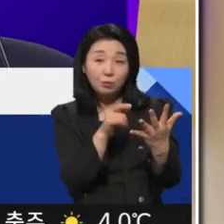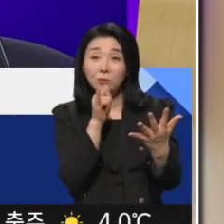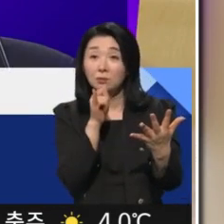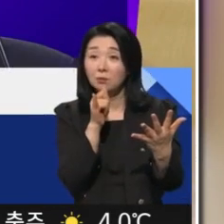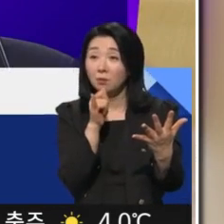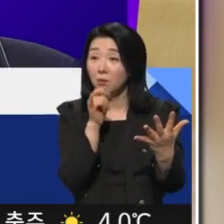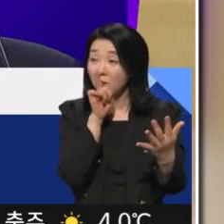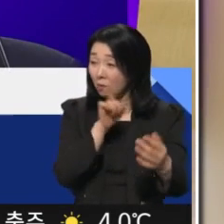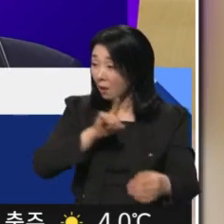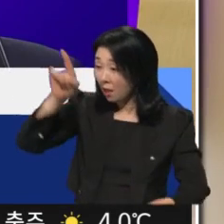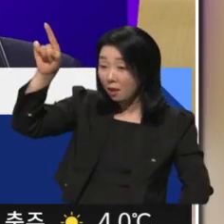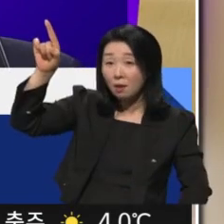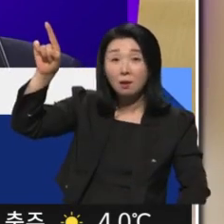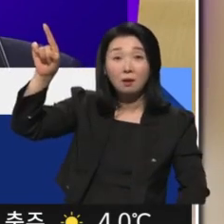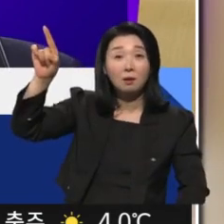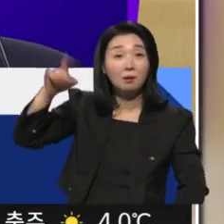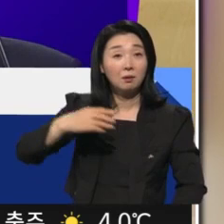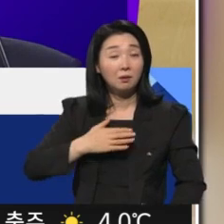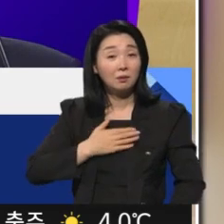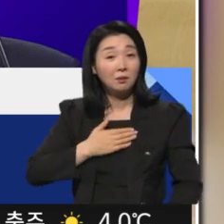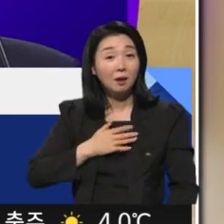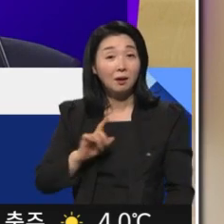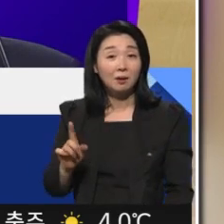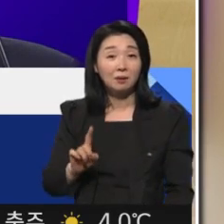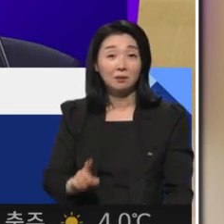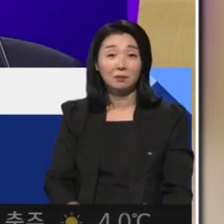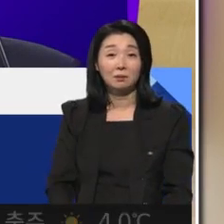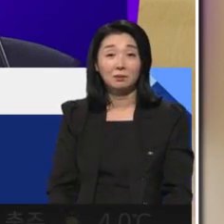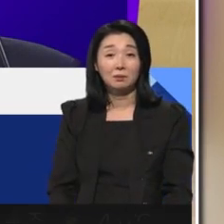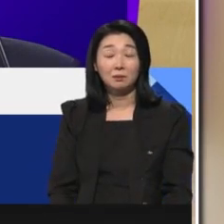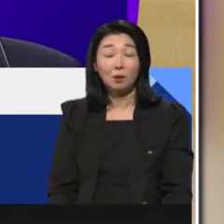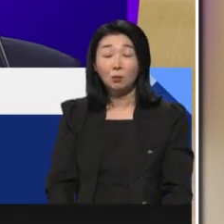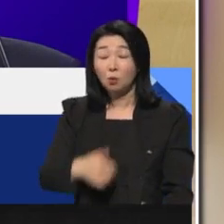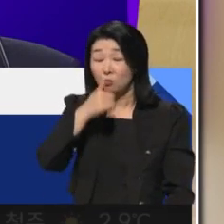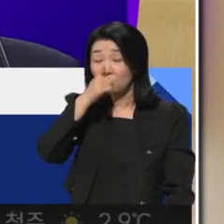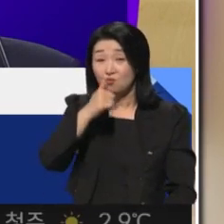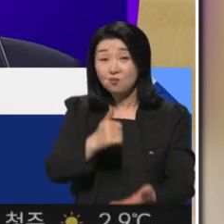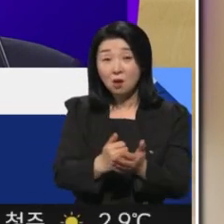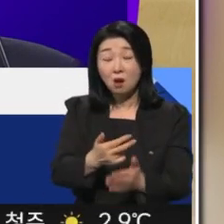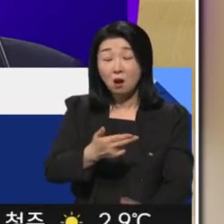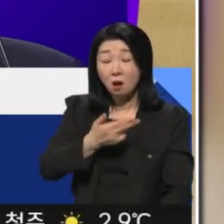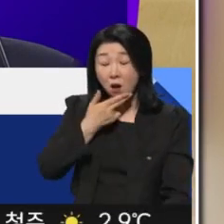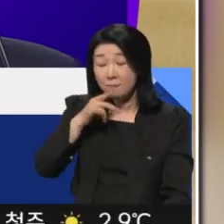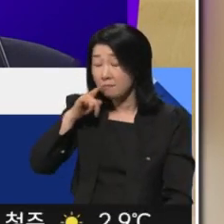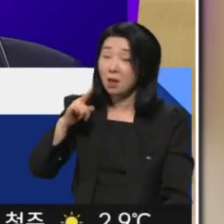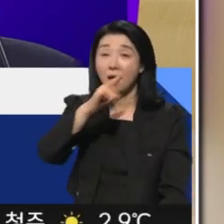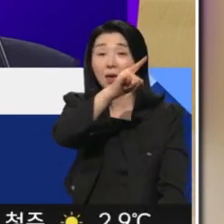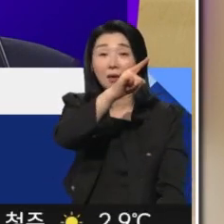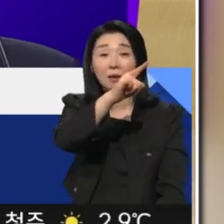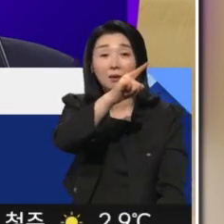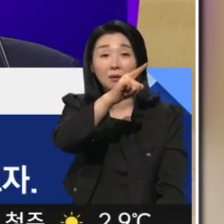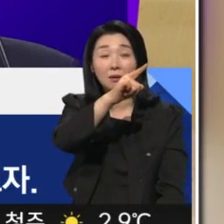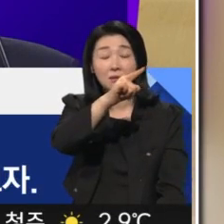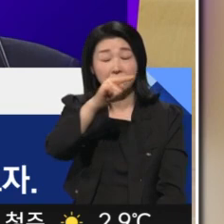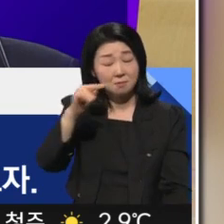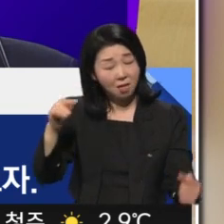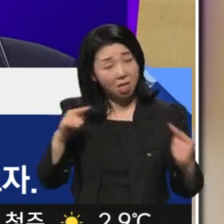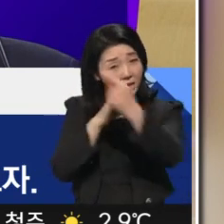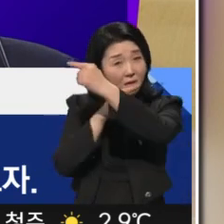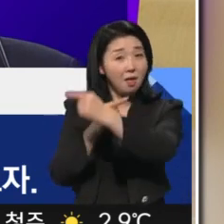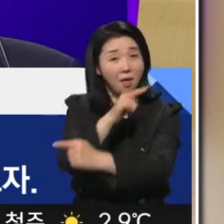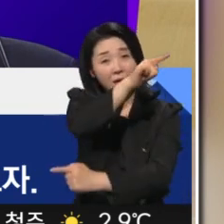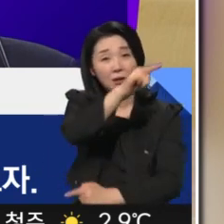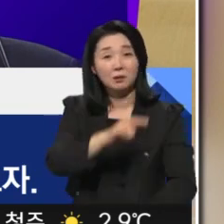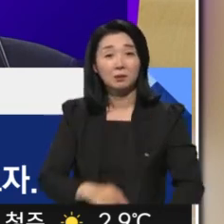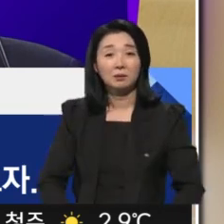나와? 그래서 저도 무고로 무고로 골 겁니까? 대통령실을? 제가 무고로 맞고소를 할 예정입니다.